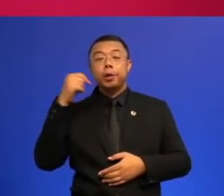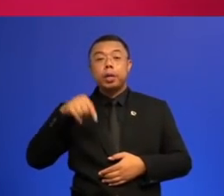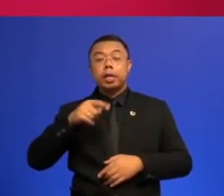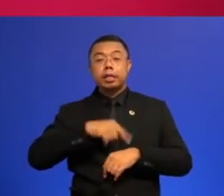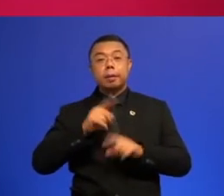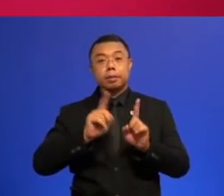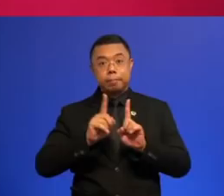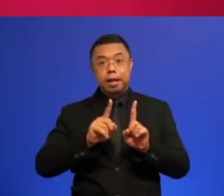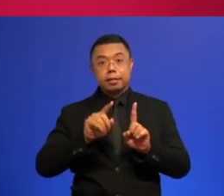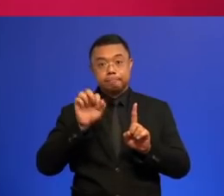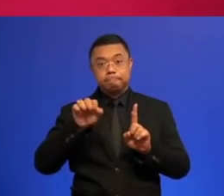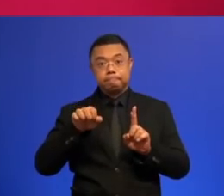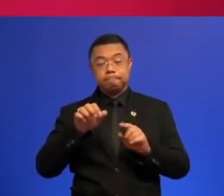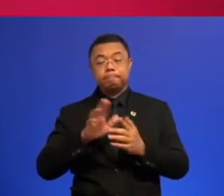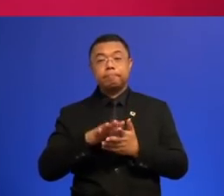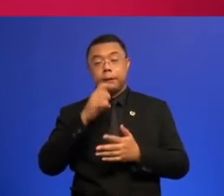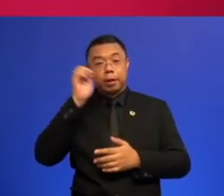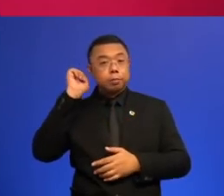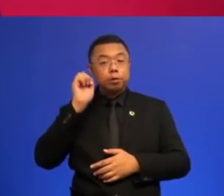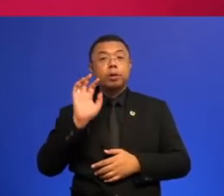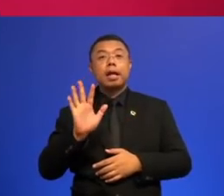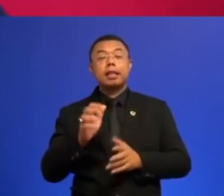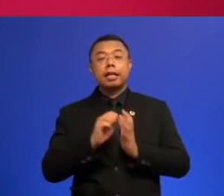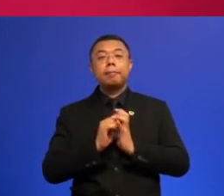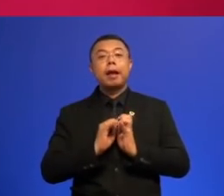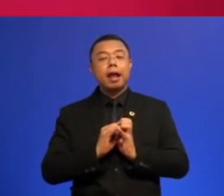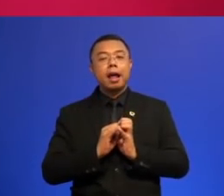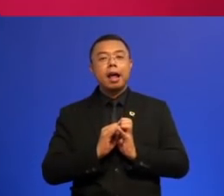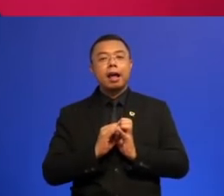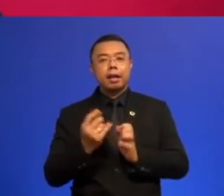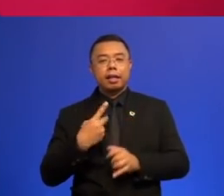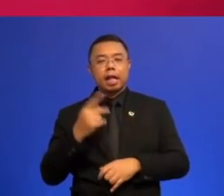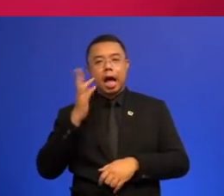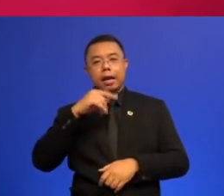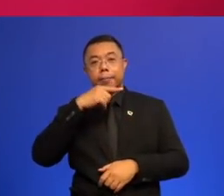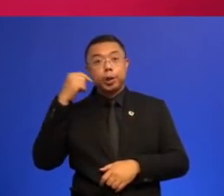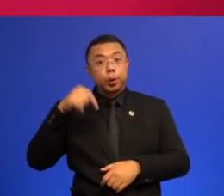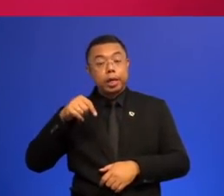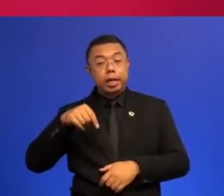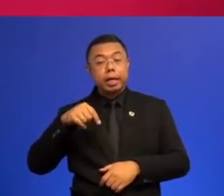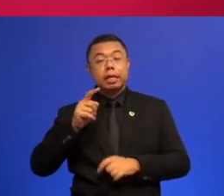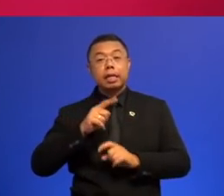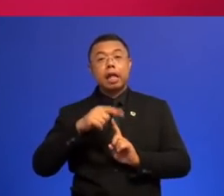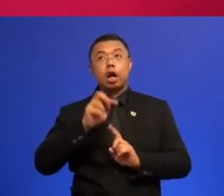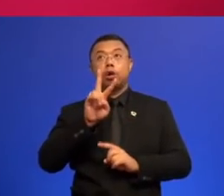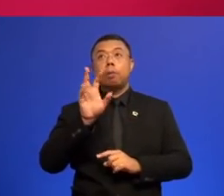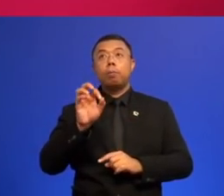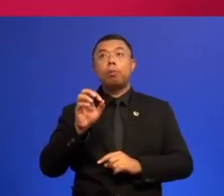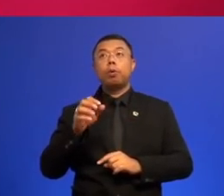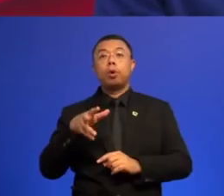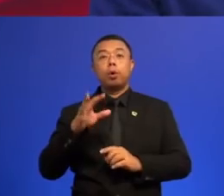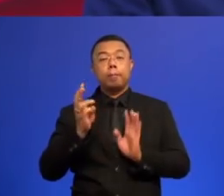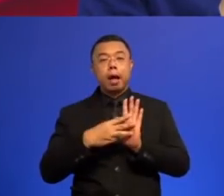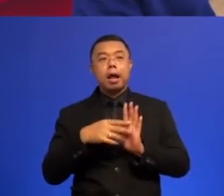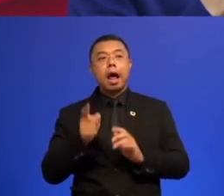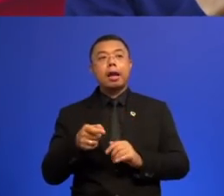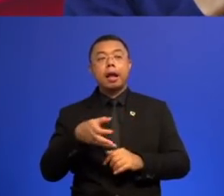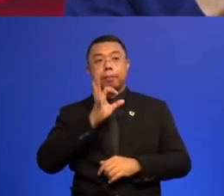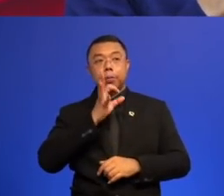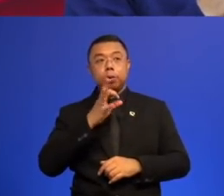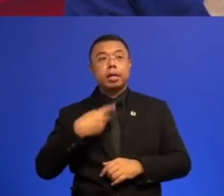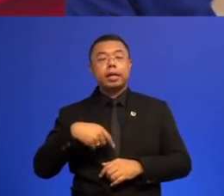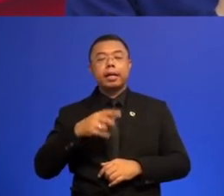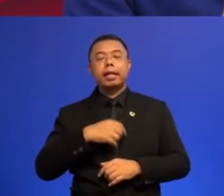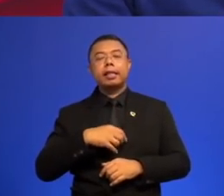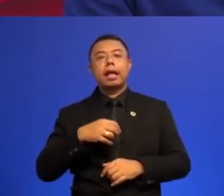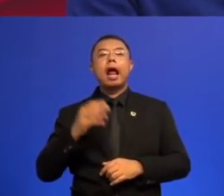jam 11. Ya, betul. Bapak Ibu, jadi ibadah raya kita hari Minggu ini, tanggal 20 Maret disertai dengan perjamuan kudus. Kita